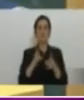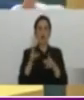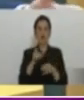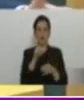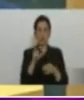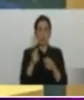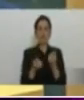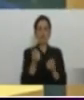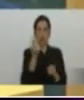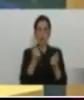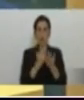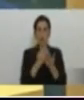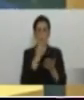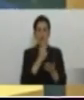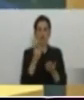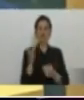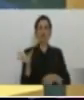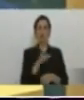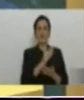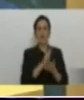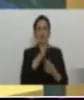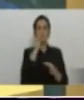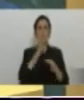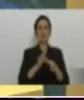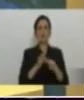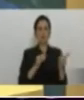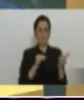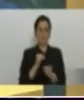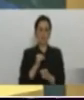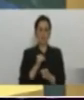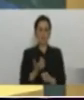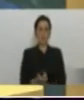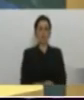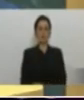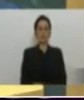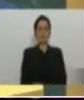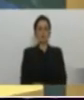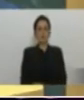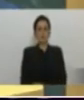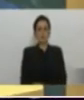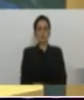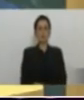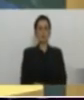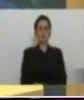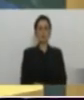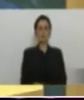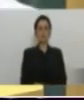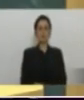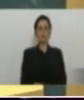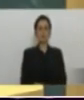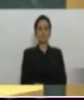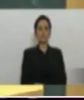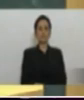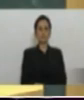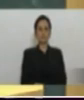кверанаши, ориентели, сами метры депроценты, керари, ацрили. Я бы укугумагад мовит, оно от хамазда чвидмет интели, чвидмиат